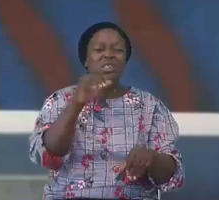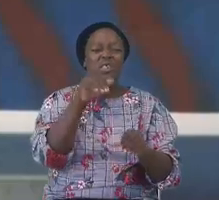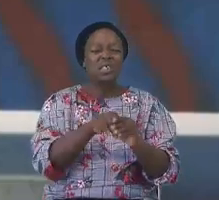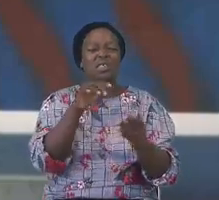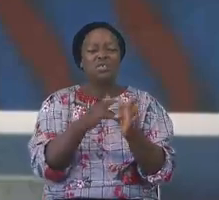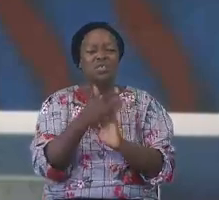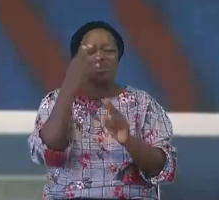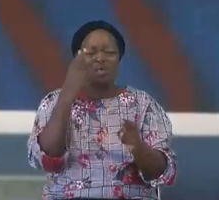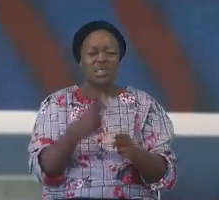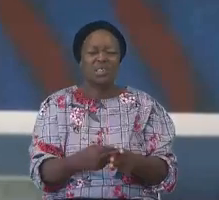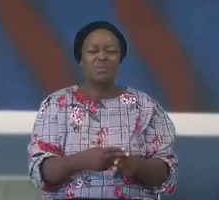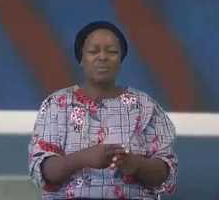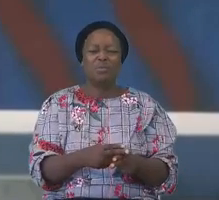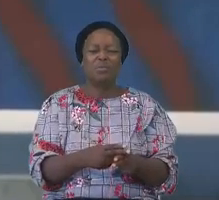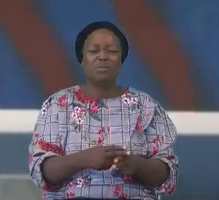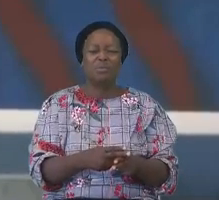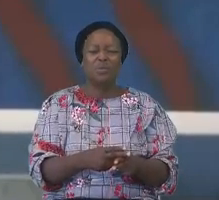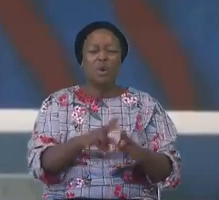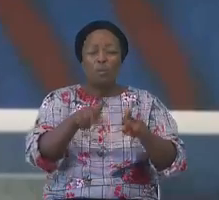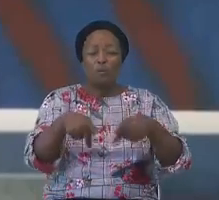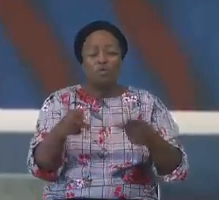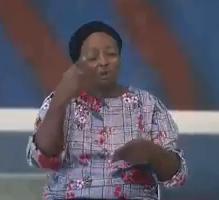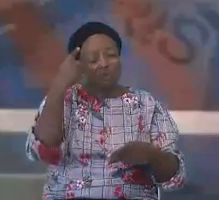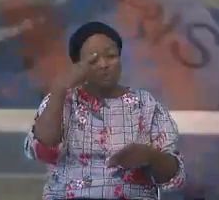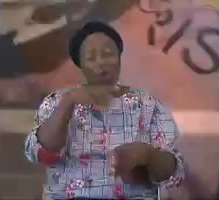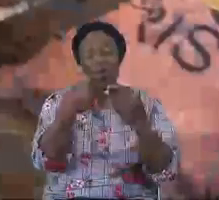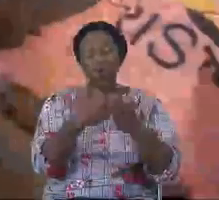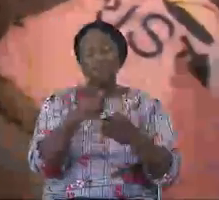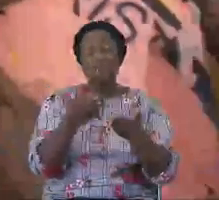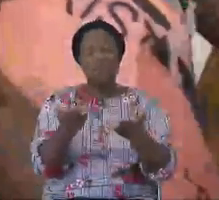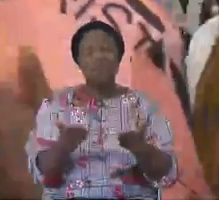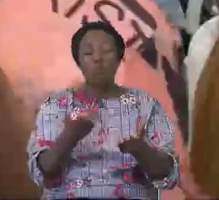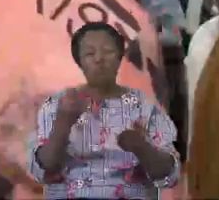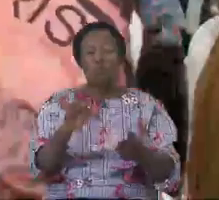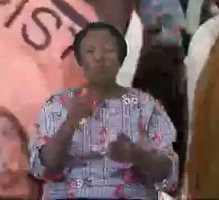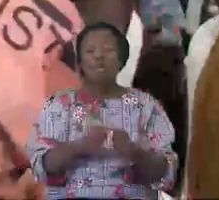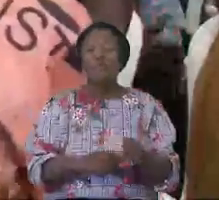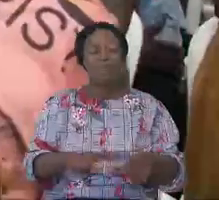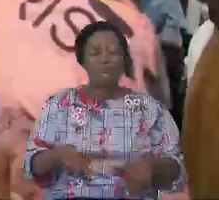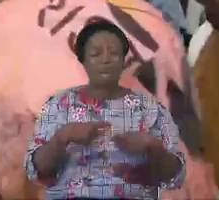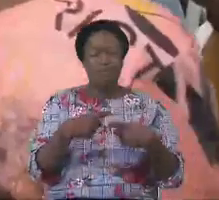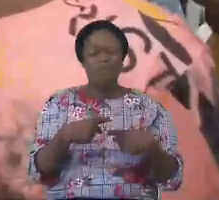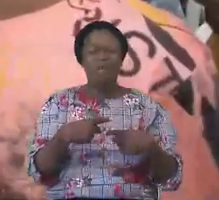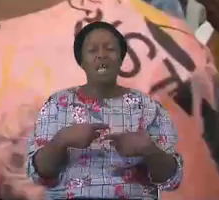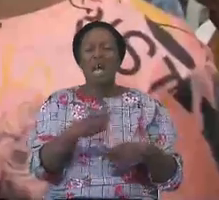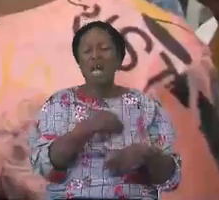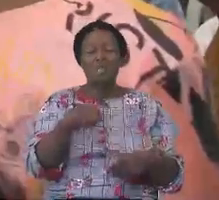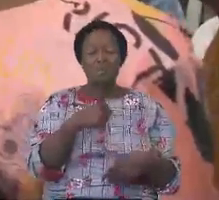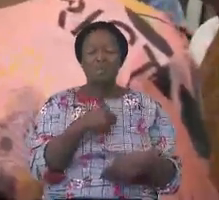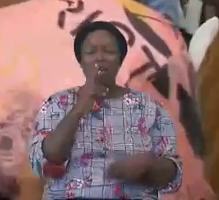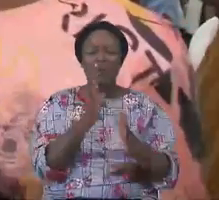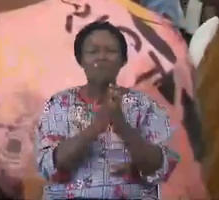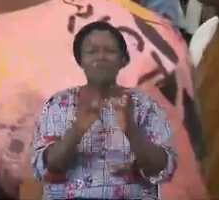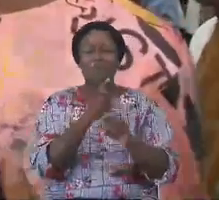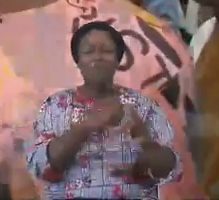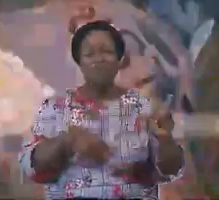dans l'autorité divine, l'autorité, l'onction au nom de Jésus. La provision